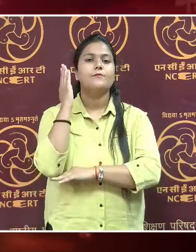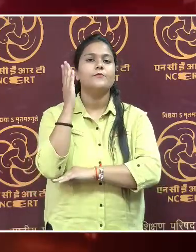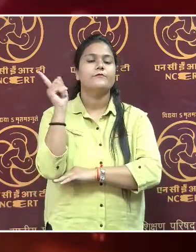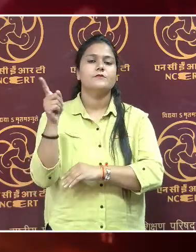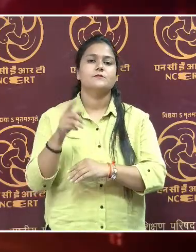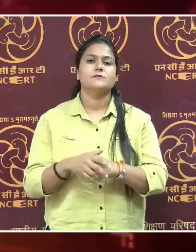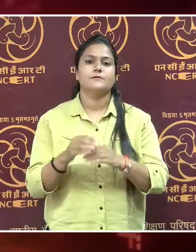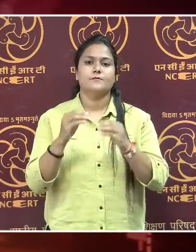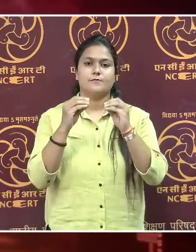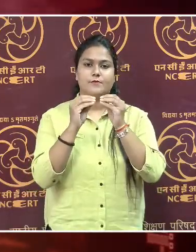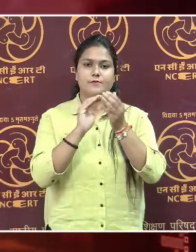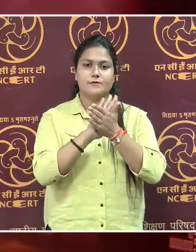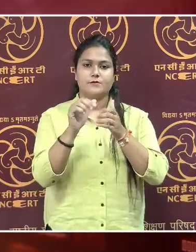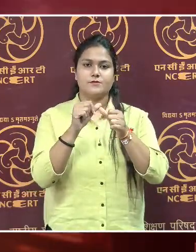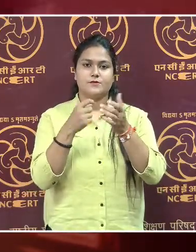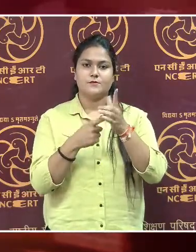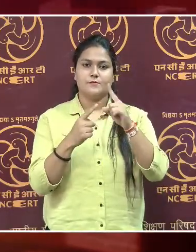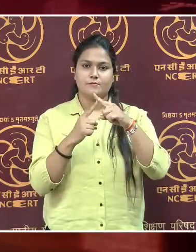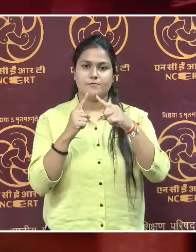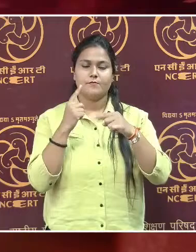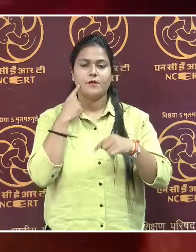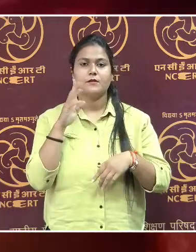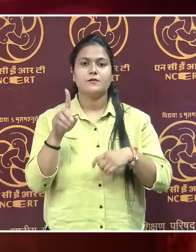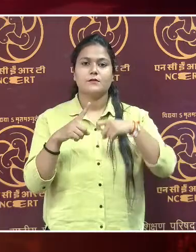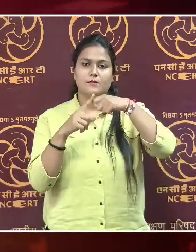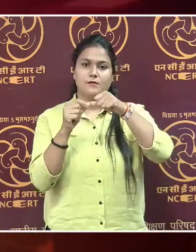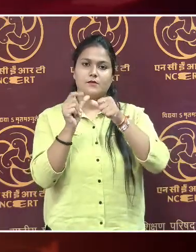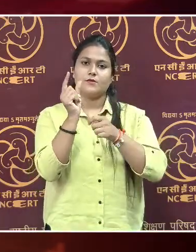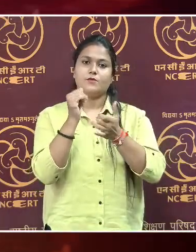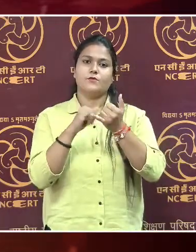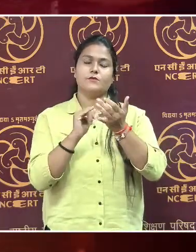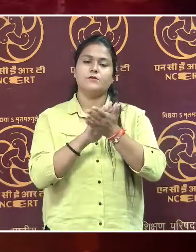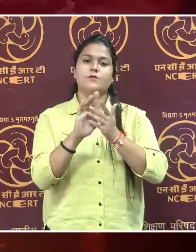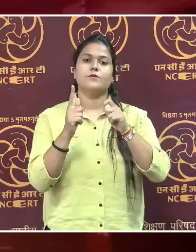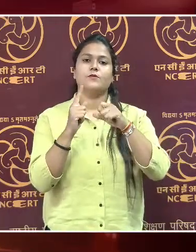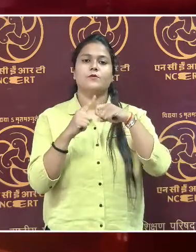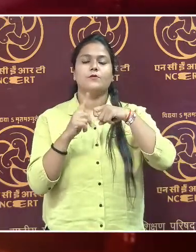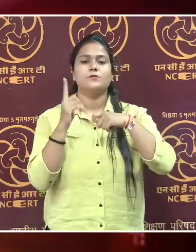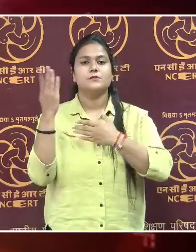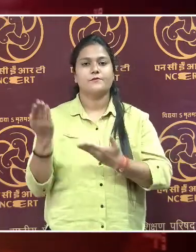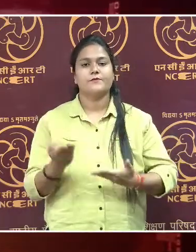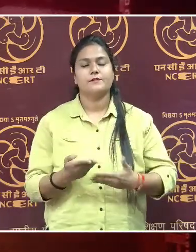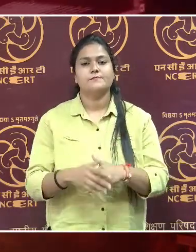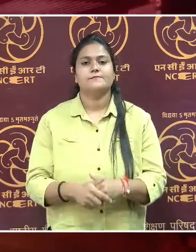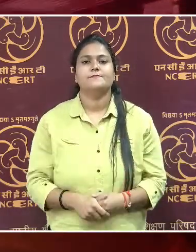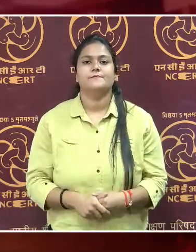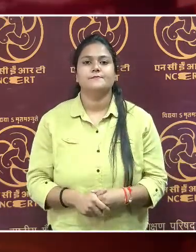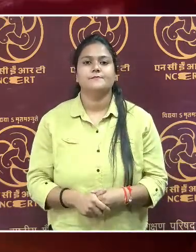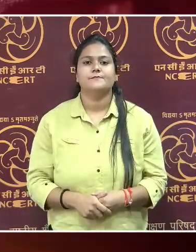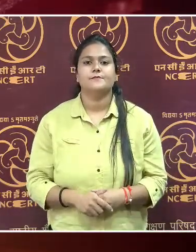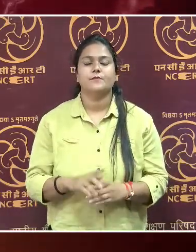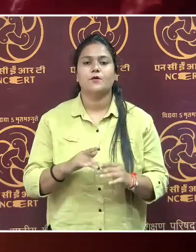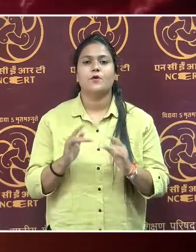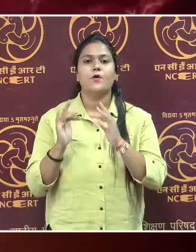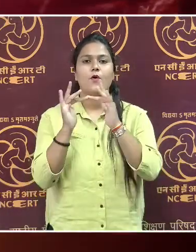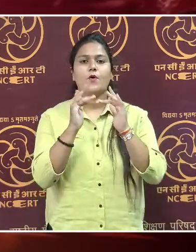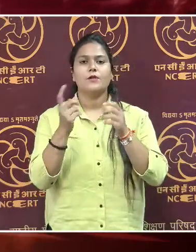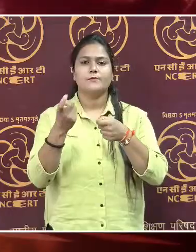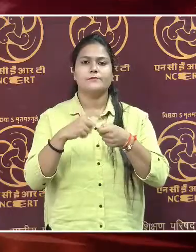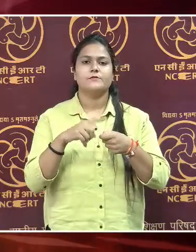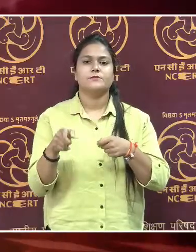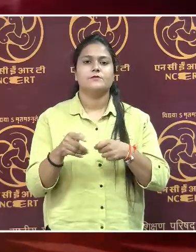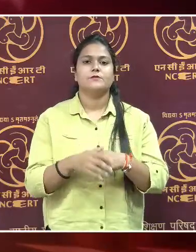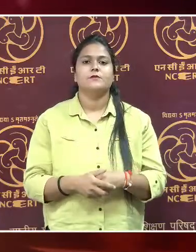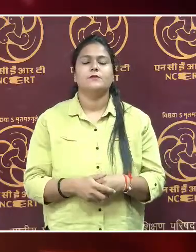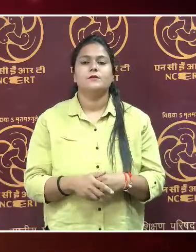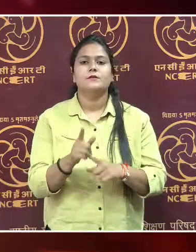कौशिक फ्रॉम CIET NCERT. मैम नमस्कार एंड वेरी वार्म वेलकम टू यू. और हमारे साथ ऑनलाइन जुड़ी हैं अनदर एक्सपर्ट ऑफ